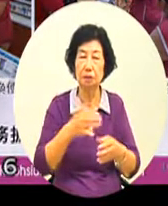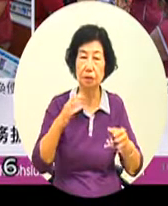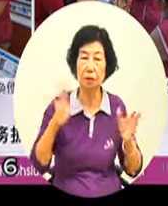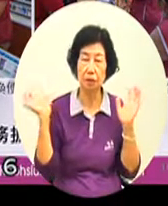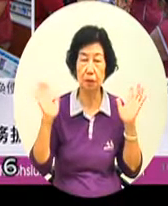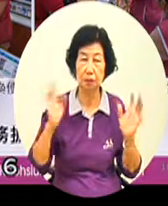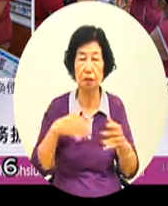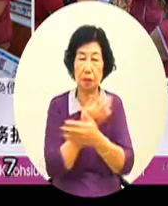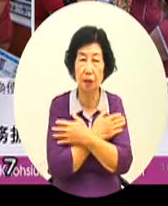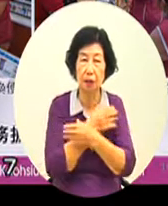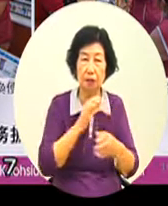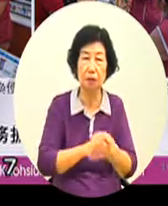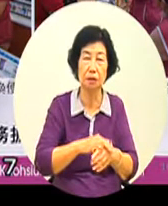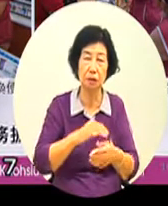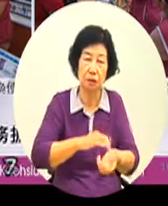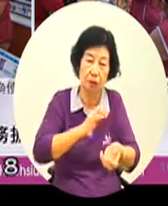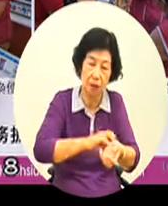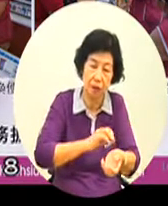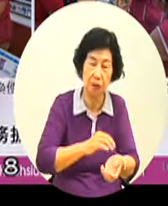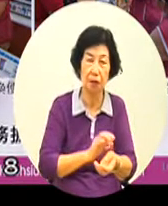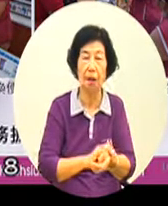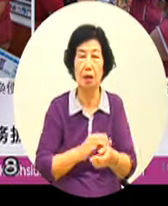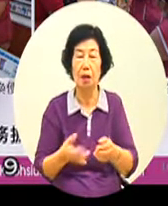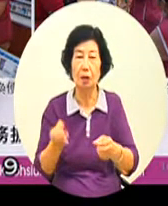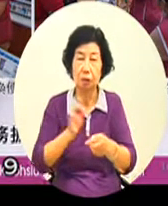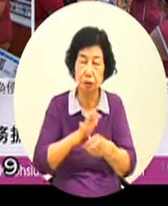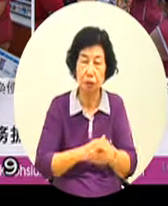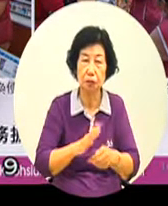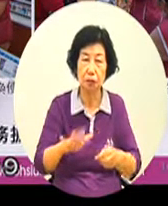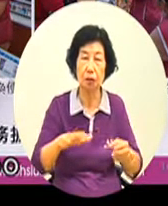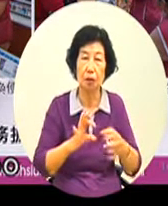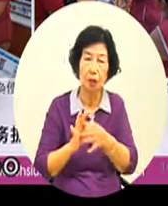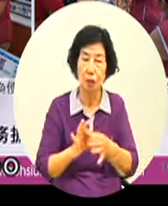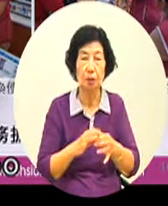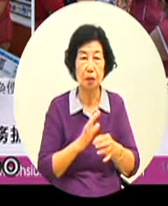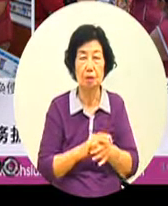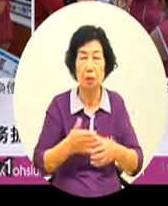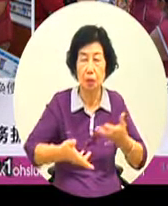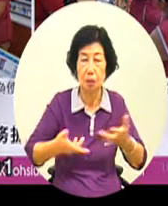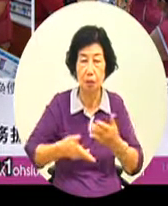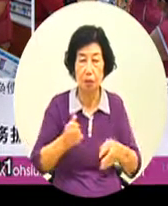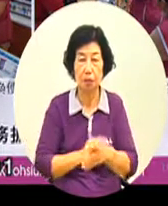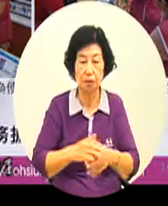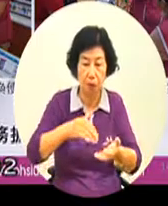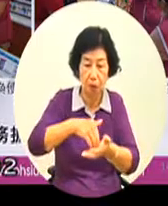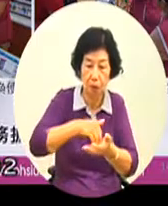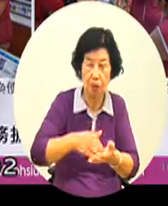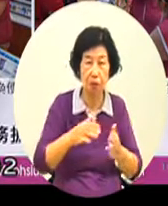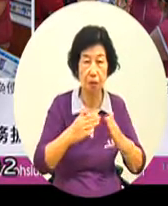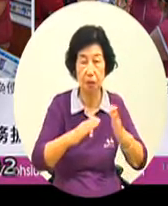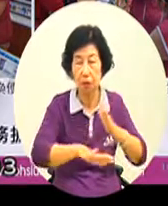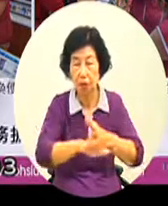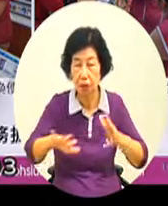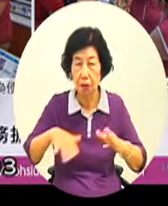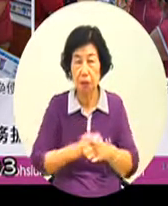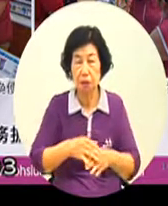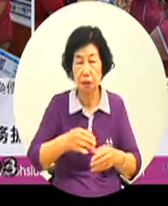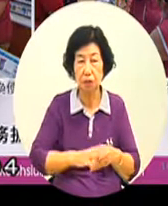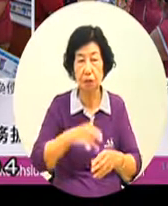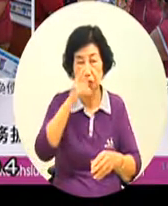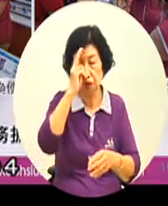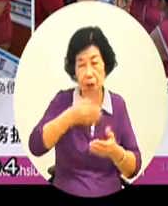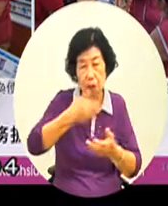疗补助，还有针对收出养的一些相关的业务，以及弱势家庭儿少的餐食，以及在地社